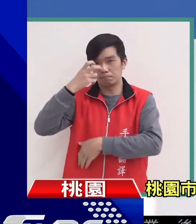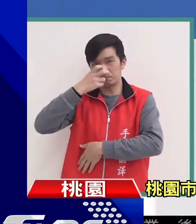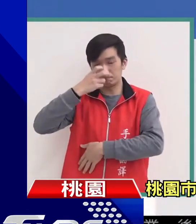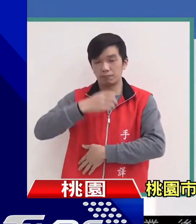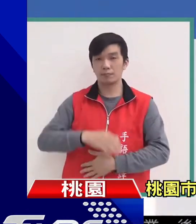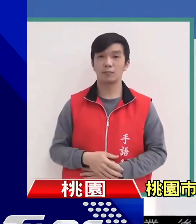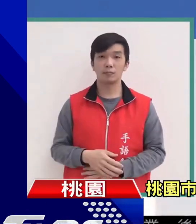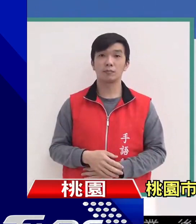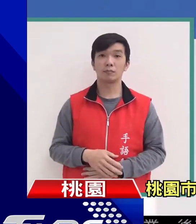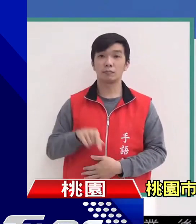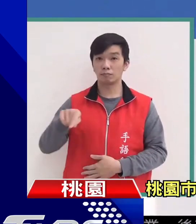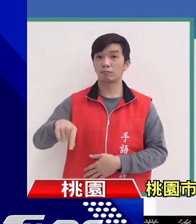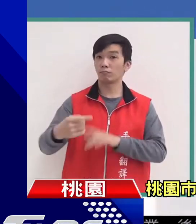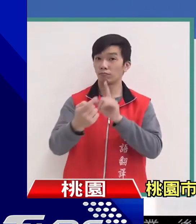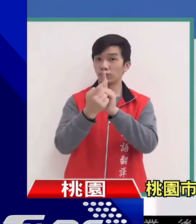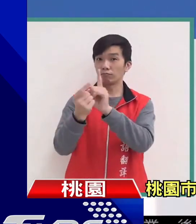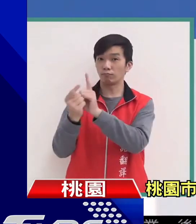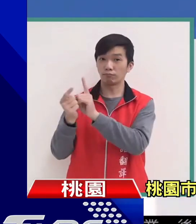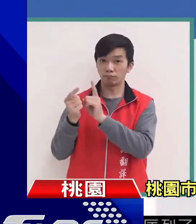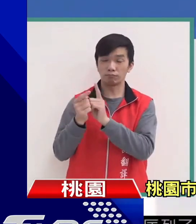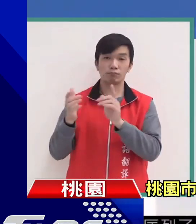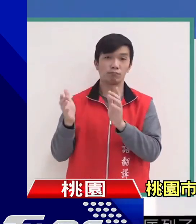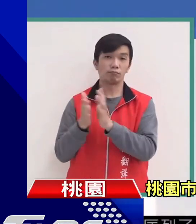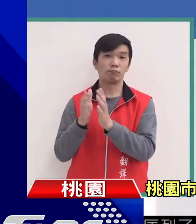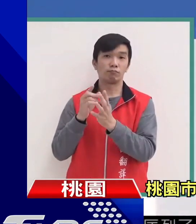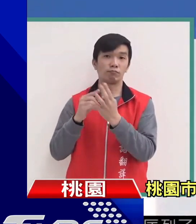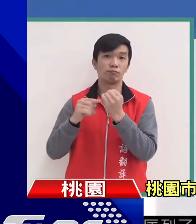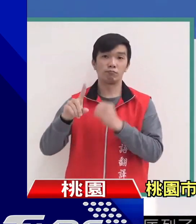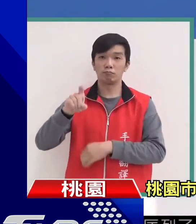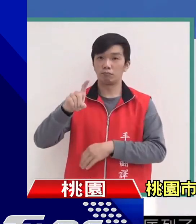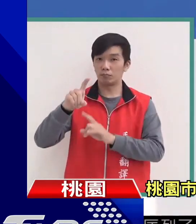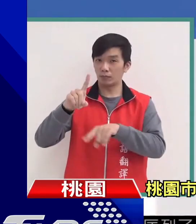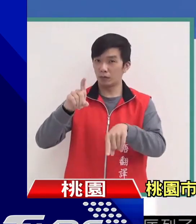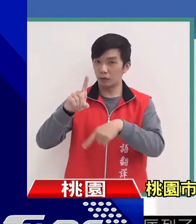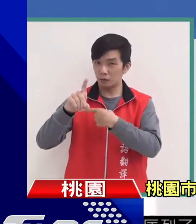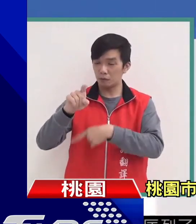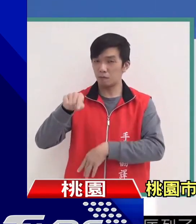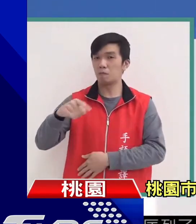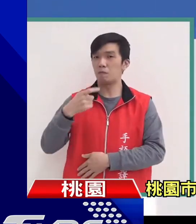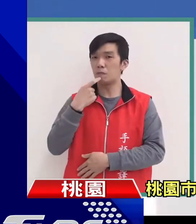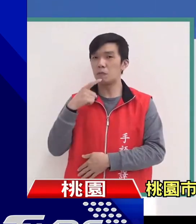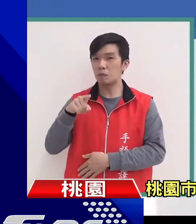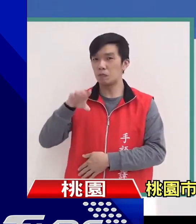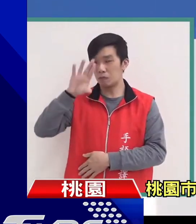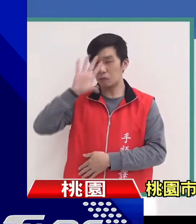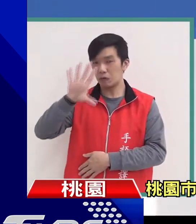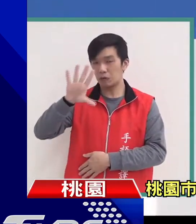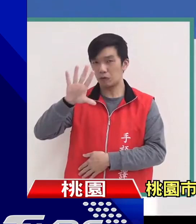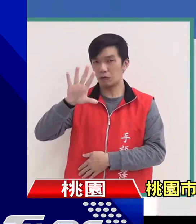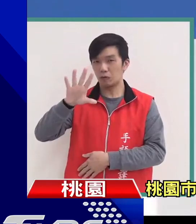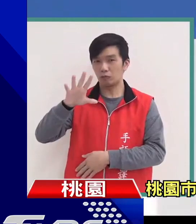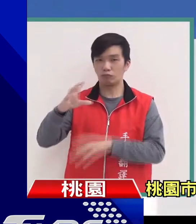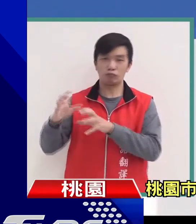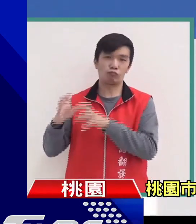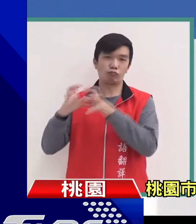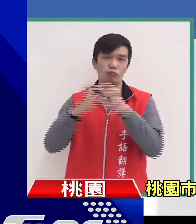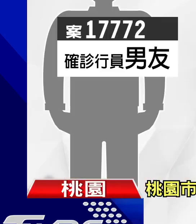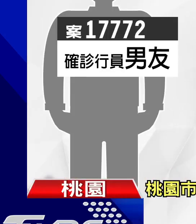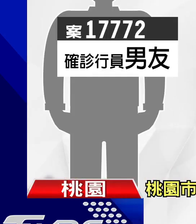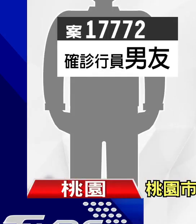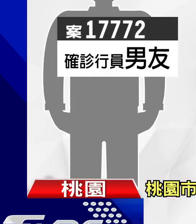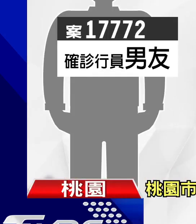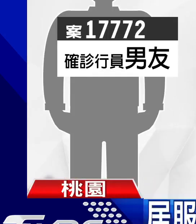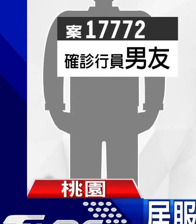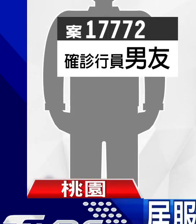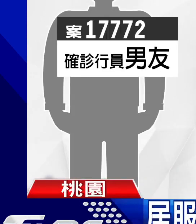11位，哦，11位这个移送集中检疫所。那另外有10位，哦，自主健康管理。